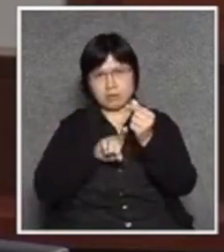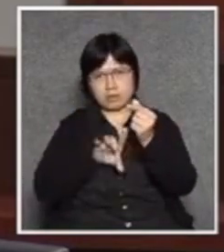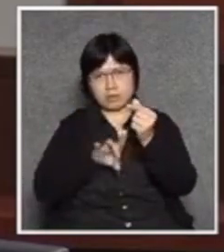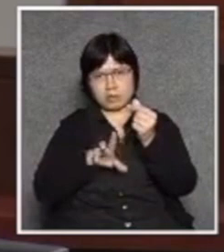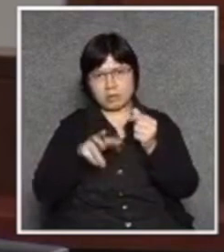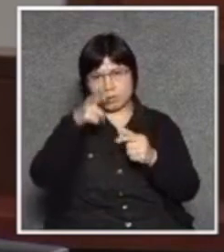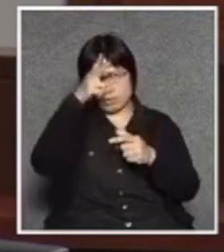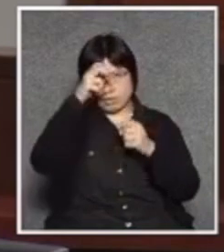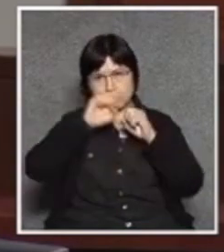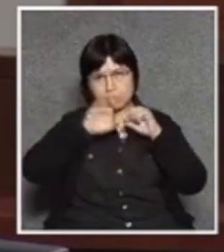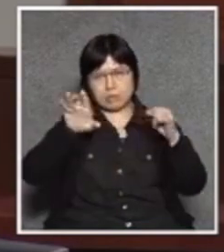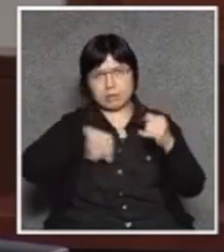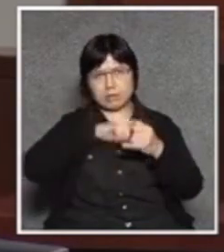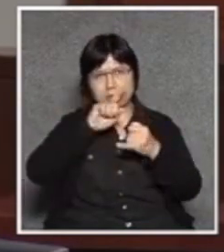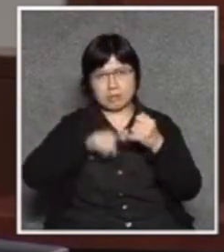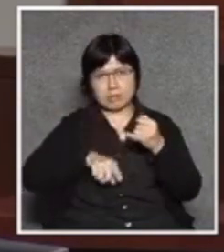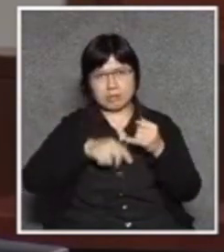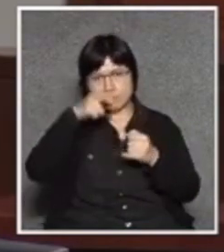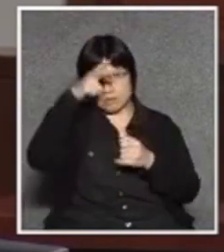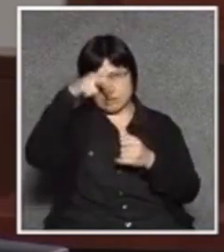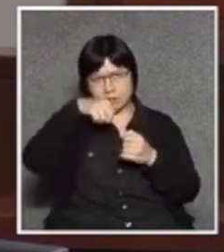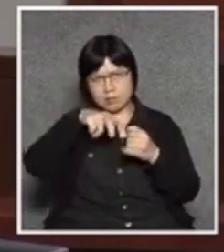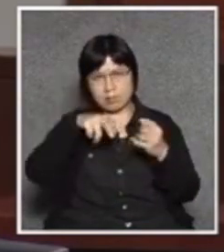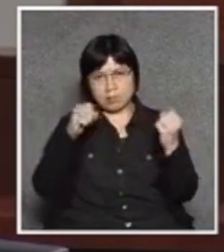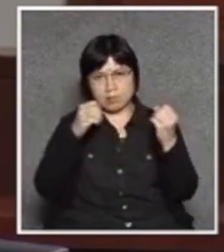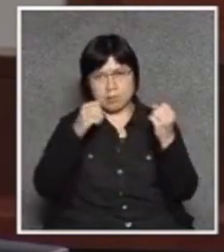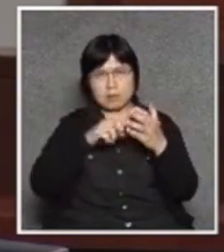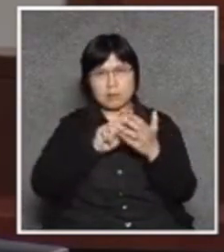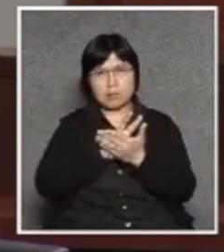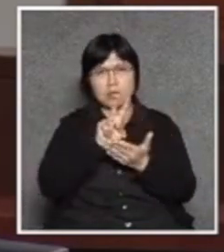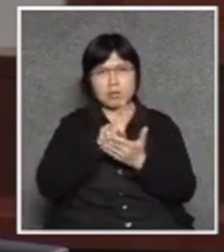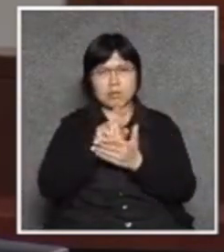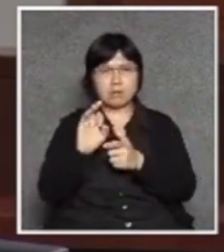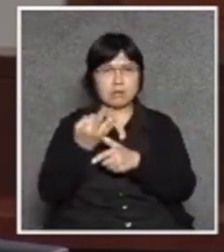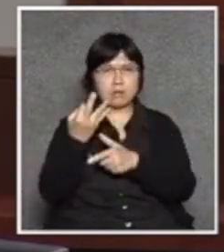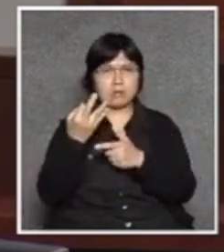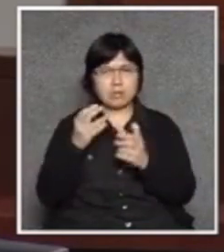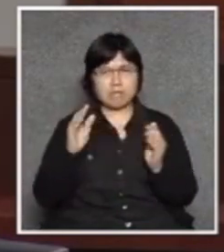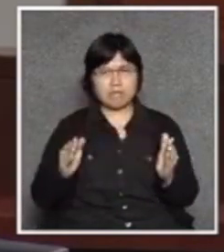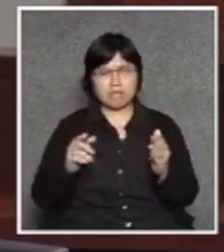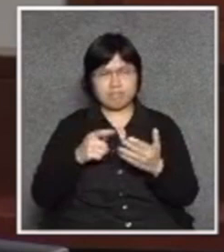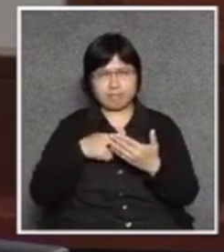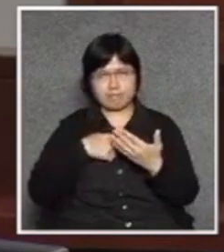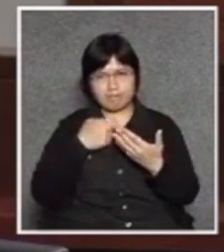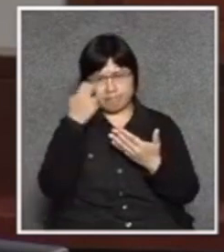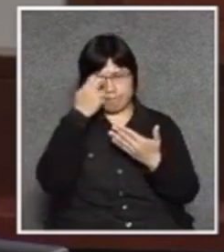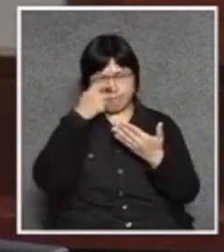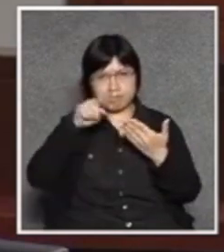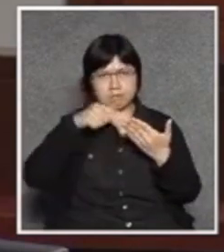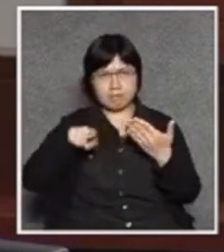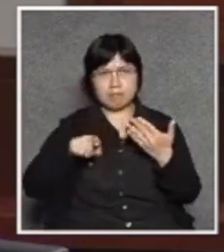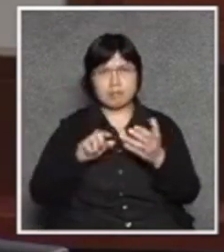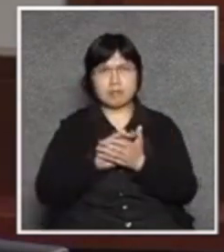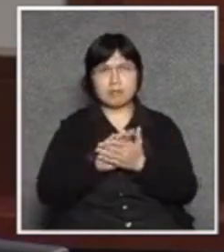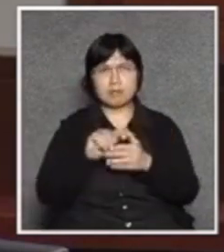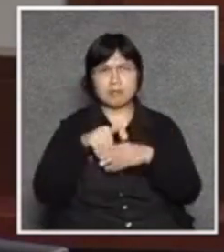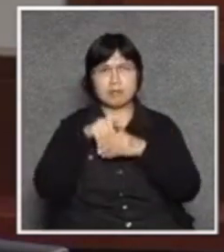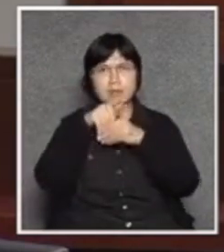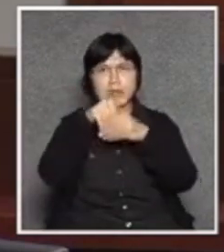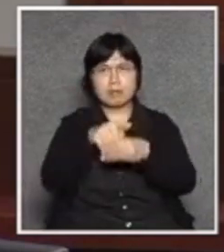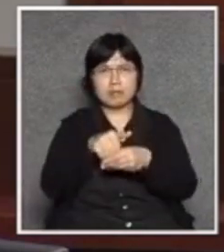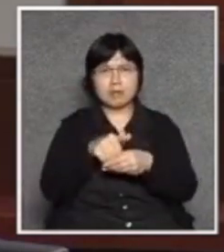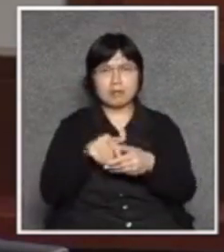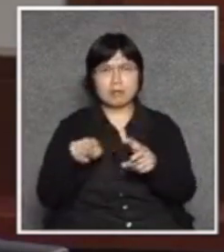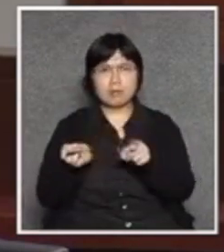布結果。行政會議總共花了兩年三個月的時間來審批，令到申請者